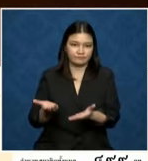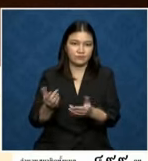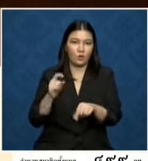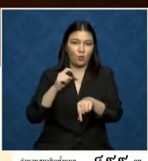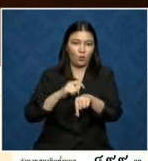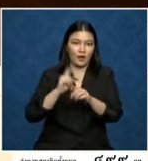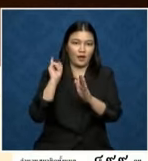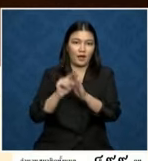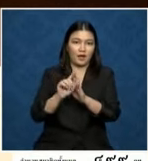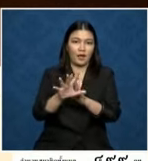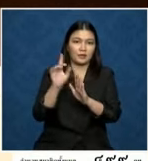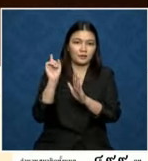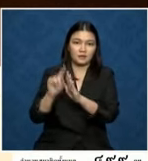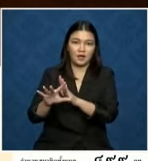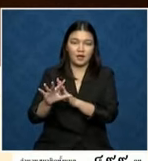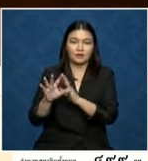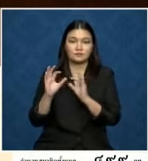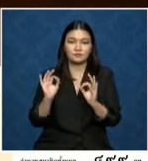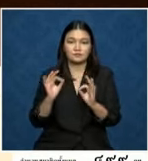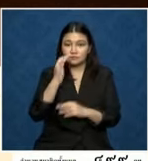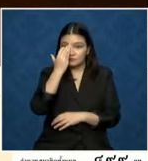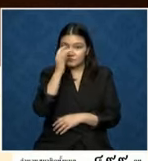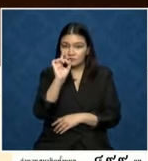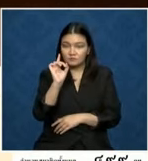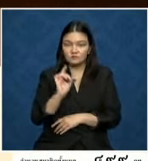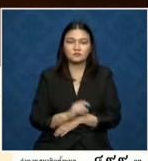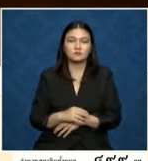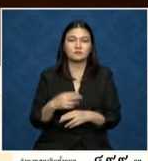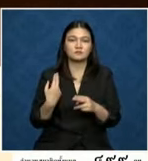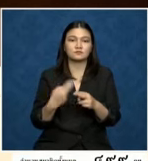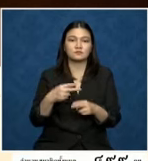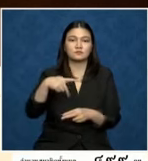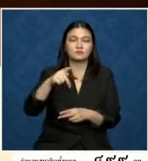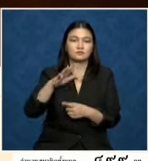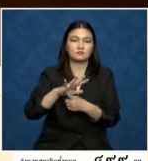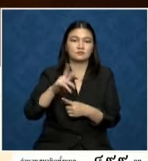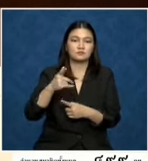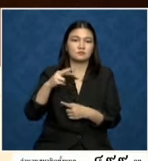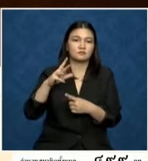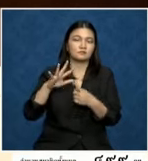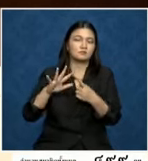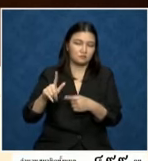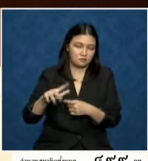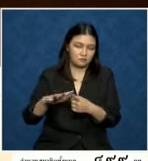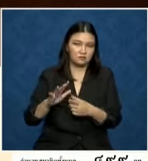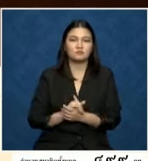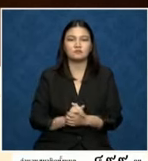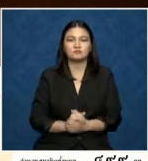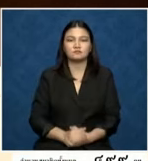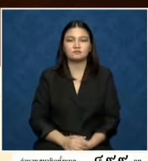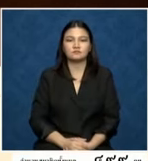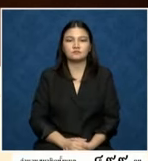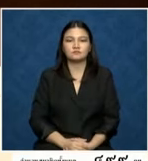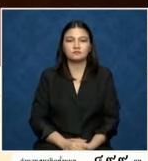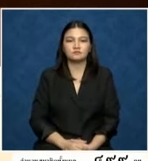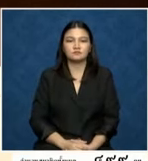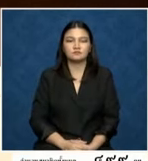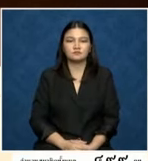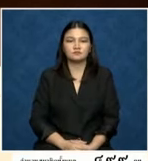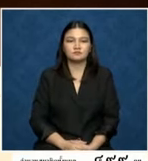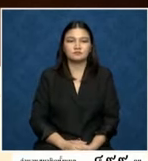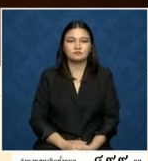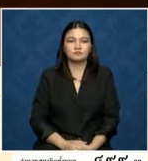ทีพอนะครับคือท่านพัชระจันทระลวงทองและท่านอนุสรเอี่ยมสะอาดนะครับของท่านสุภ